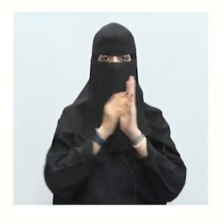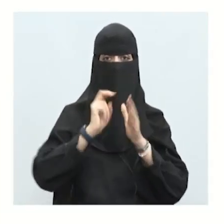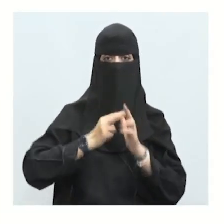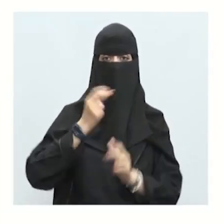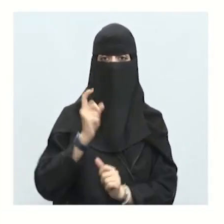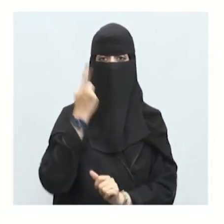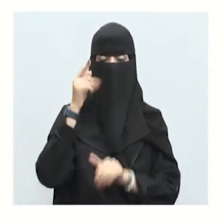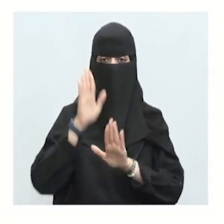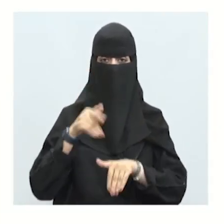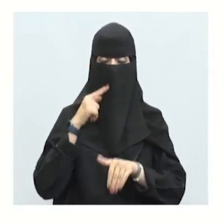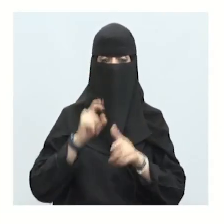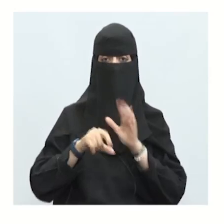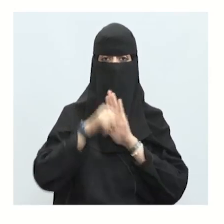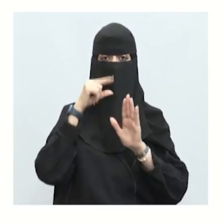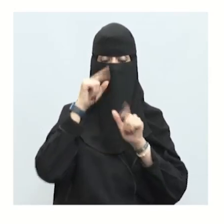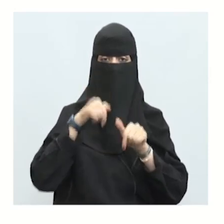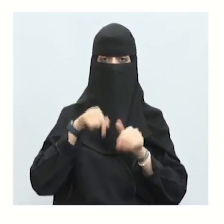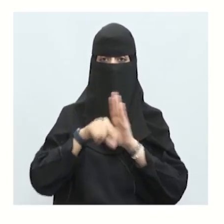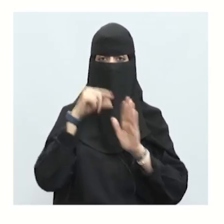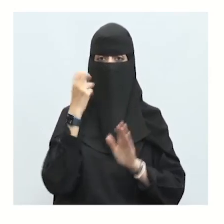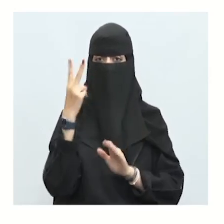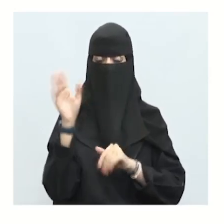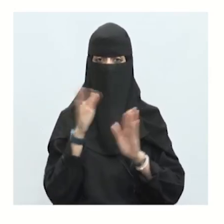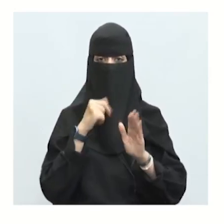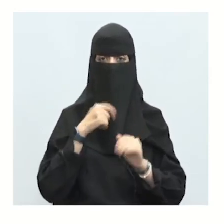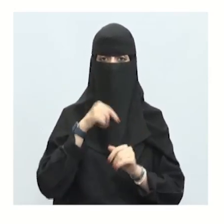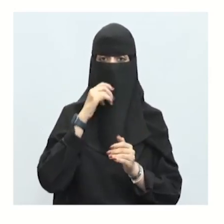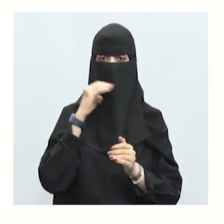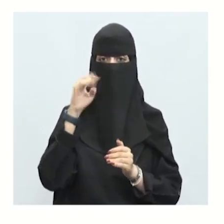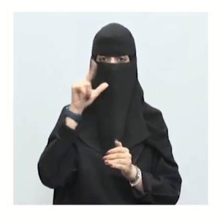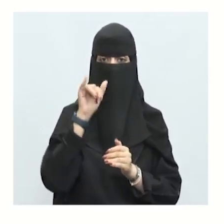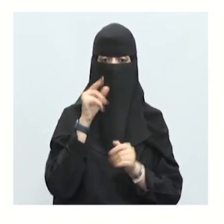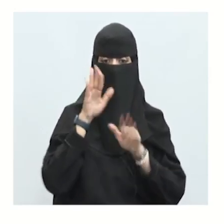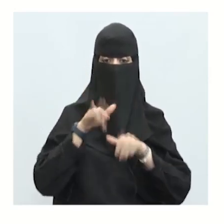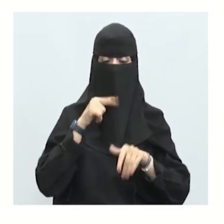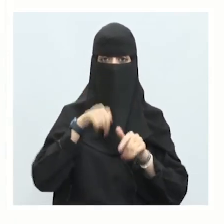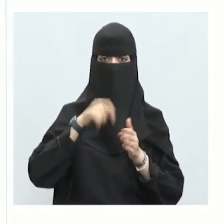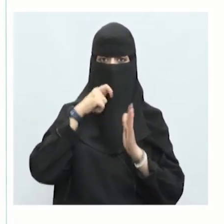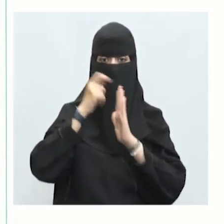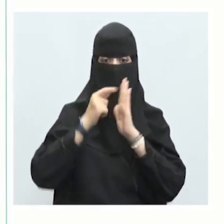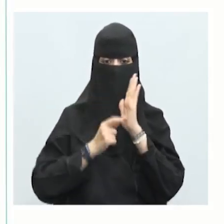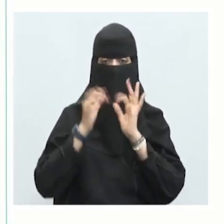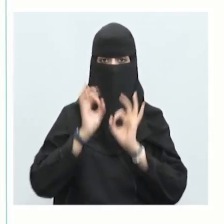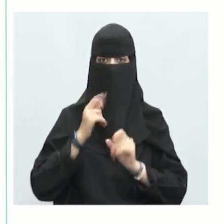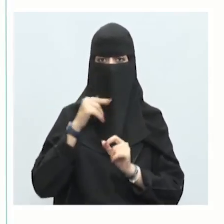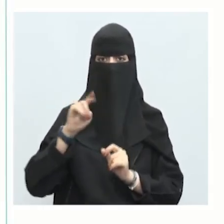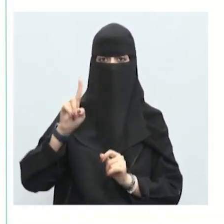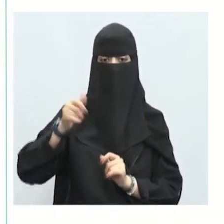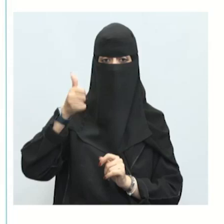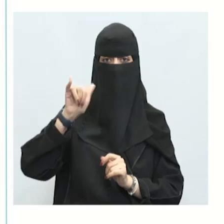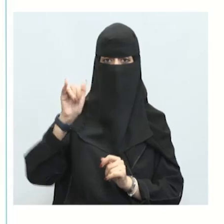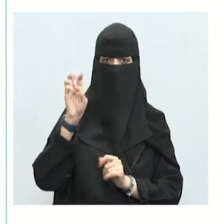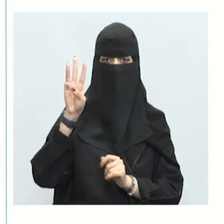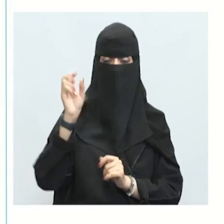الاول مع موضوعنا الدرس الثاني الجمله الشرطيه في بايثون 4ب ماذا